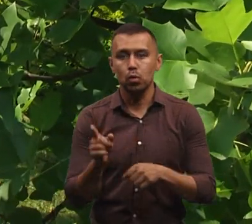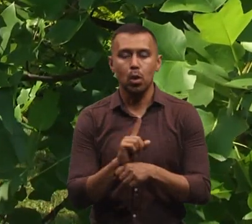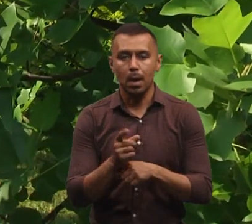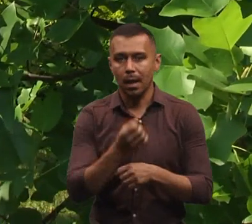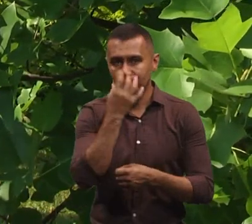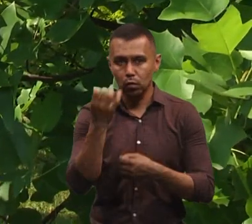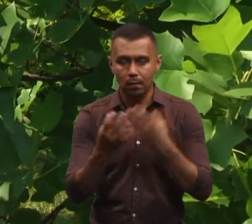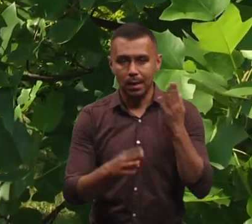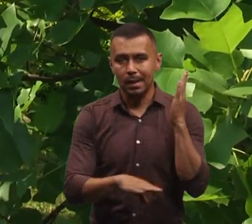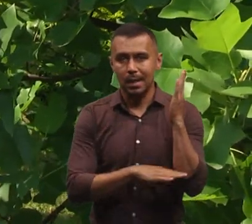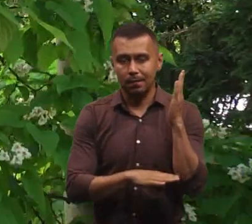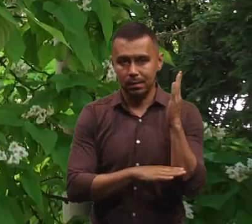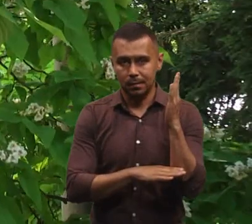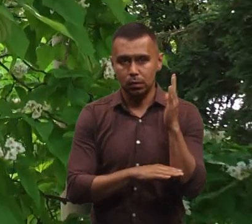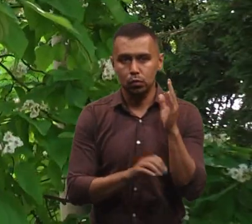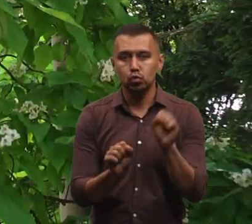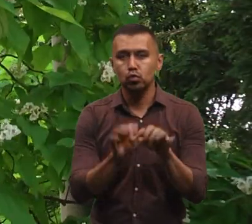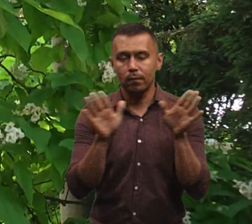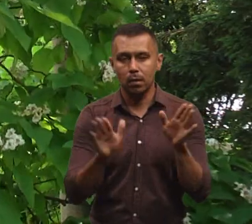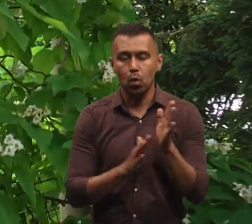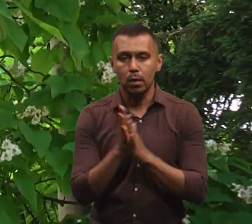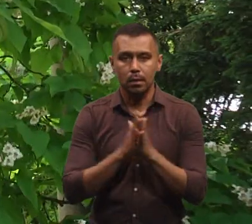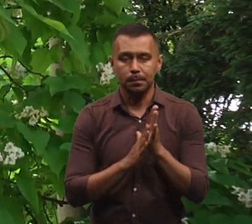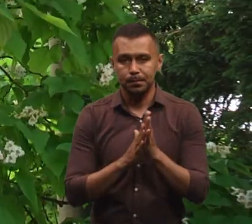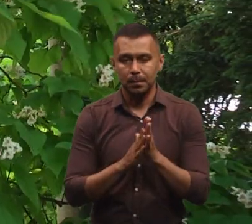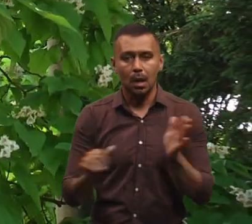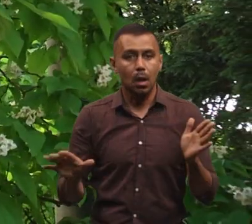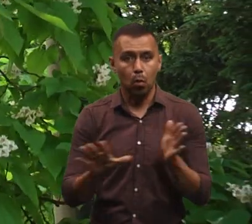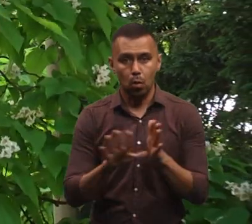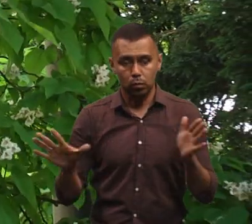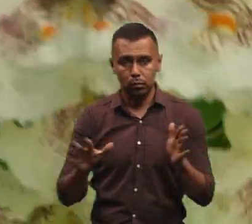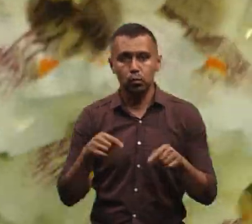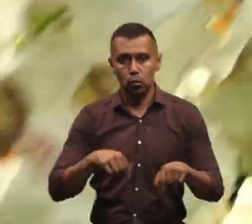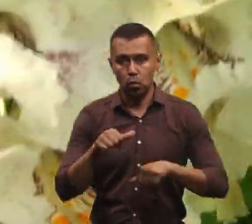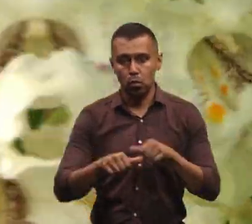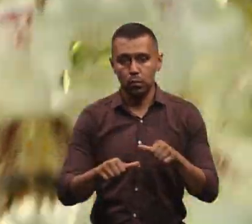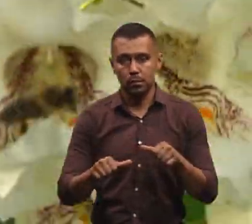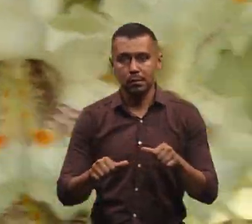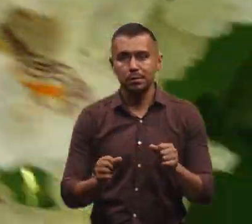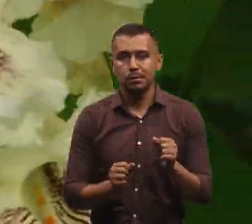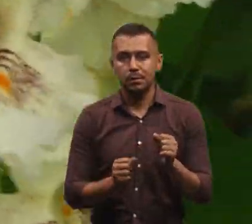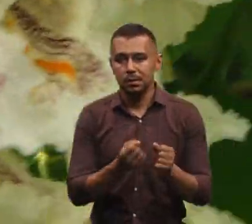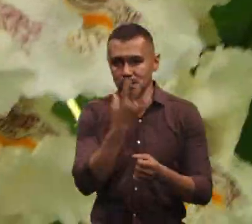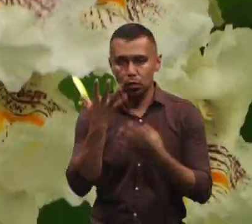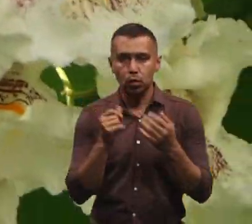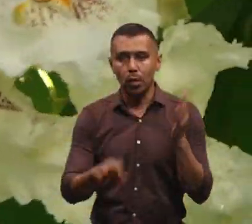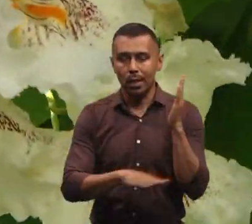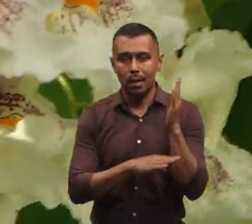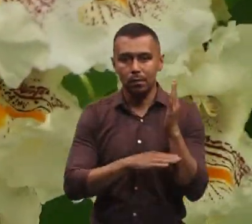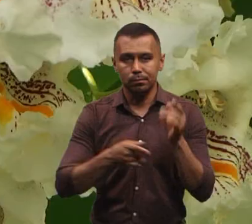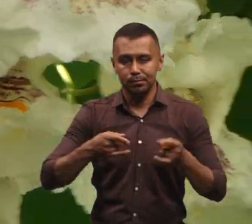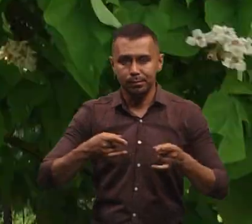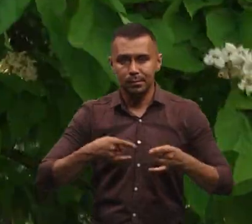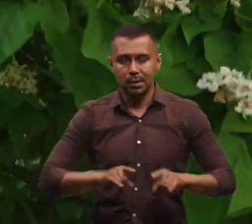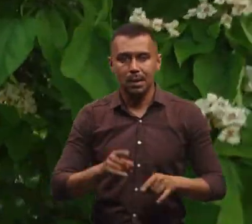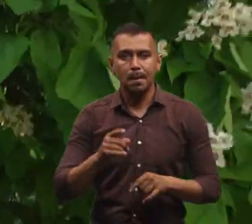квітування деревних і кущових рослин. Рекордно буйно, за словами Людмили Казімірової, цього року зацвіло ще одне дерево родом з Північної